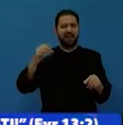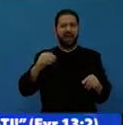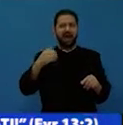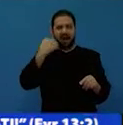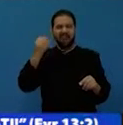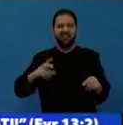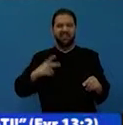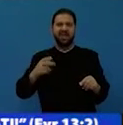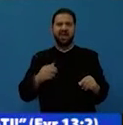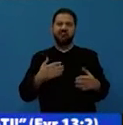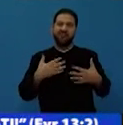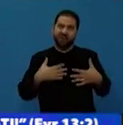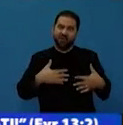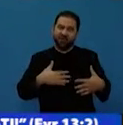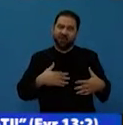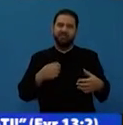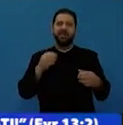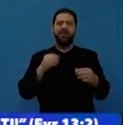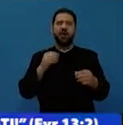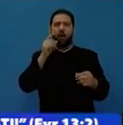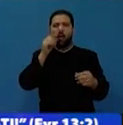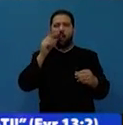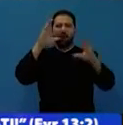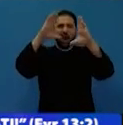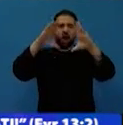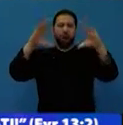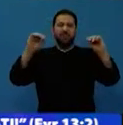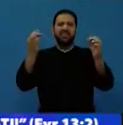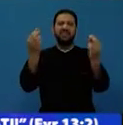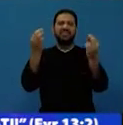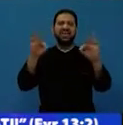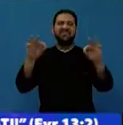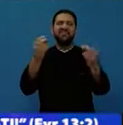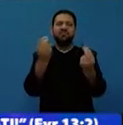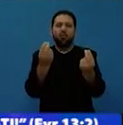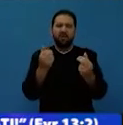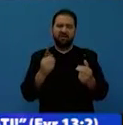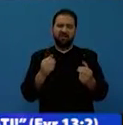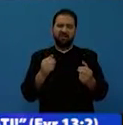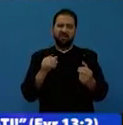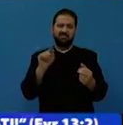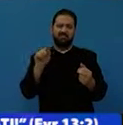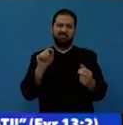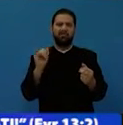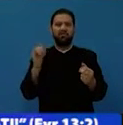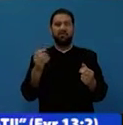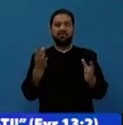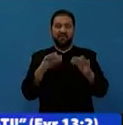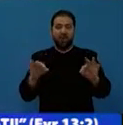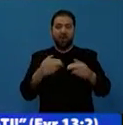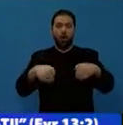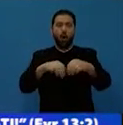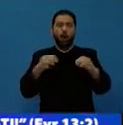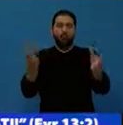voios, române, să fii bun. Și felul nostru de a fi ne îndeamnă